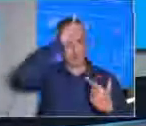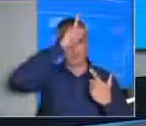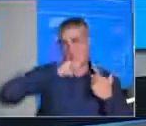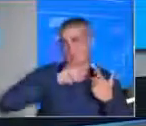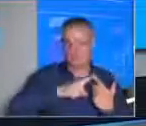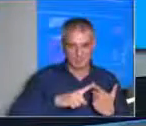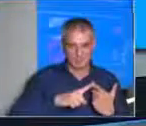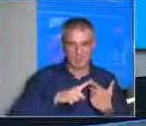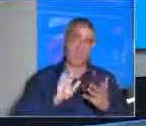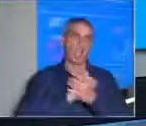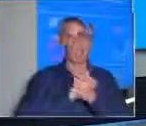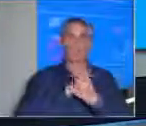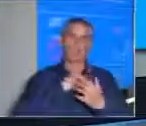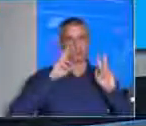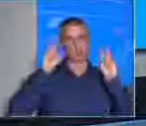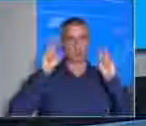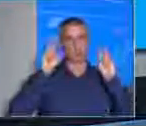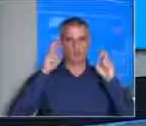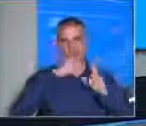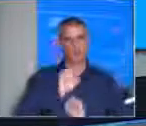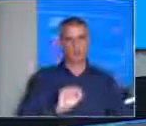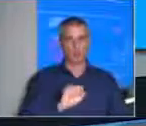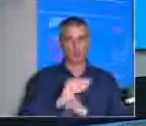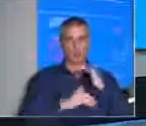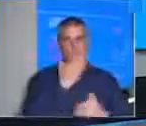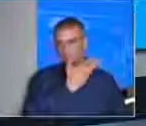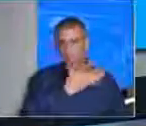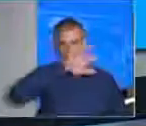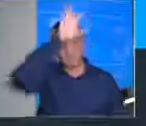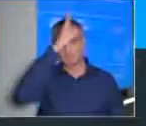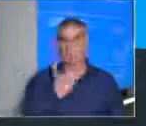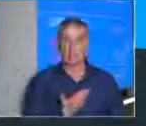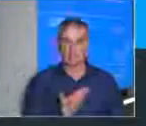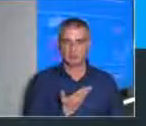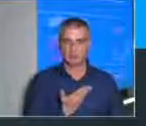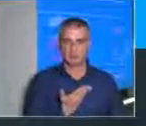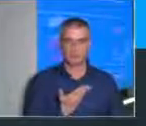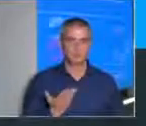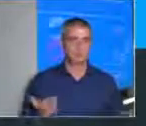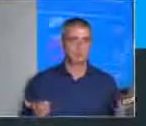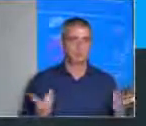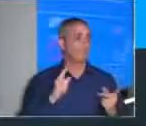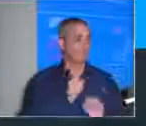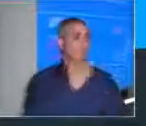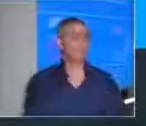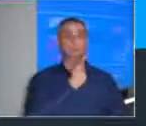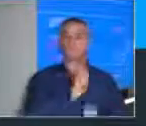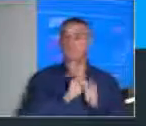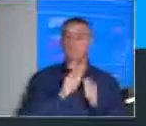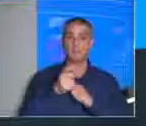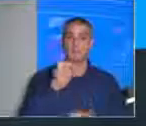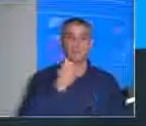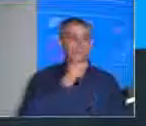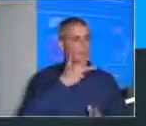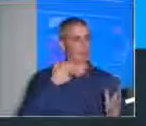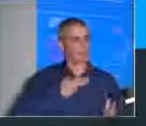בגרמניה, החברה שלנו כאילו שתומכת בחיזבאללה ובאיראן, כן, ומממנת את כל ה... ומממנת...